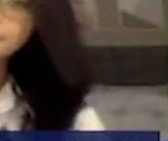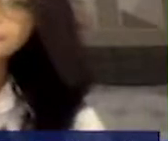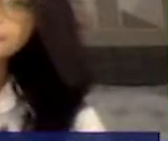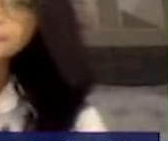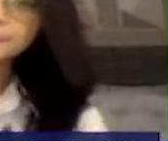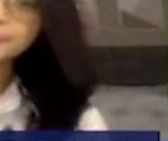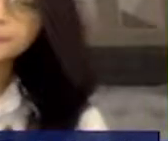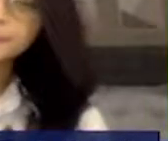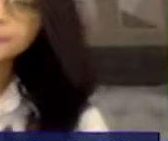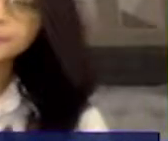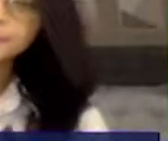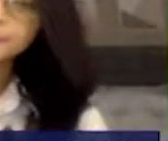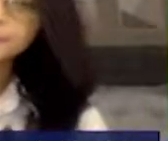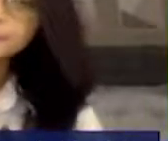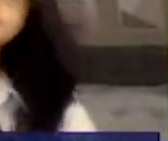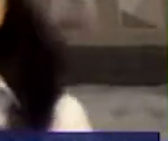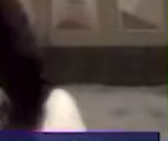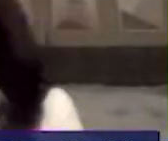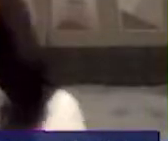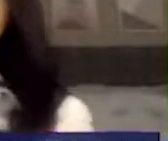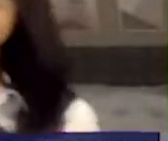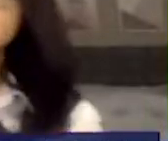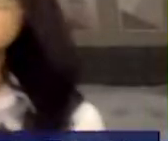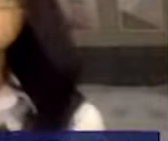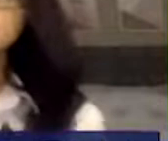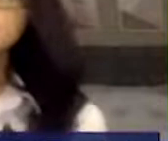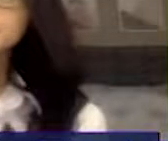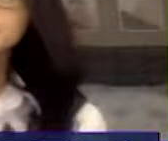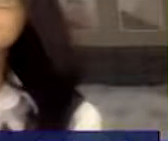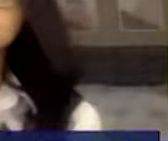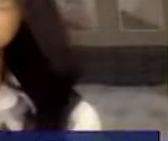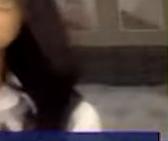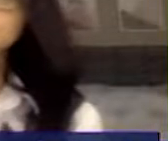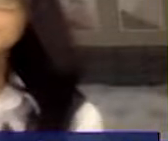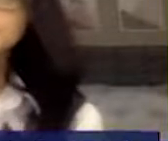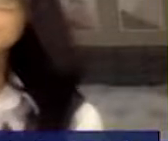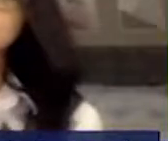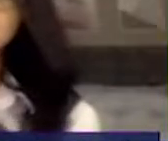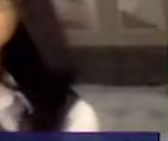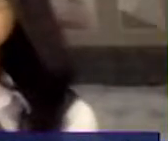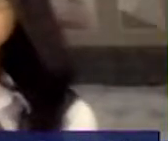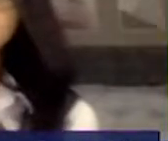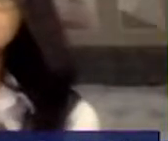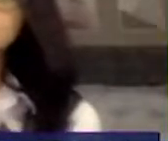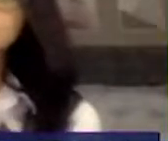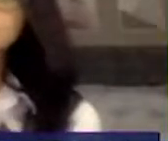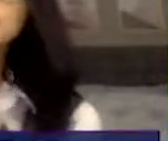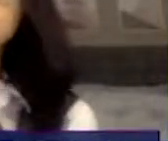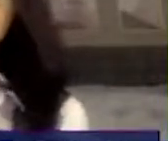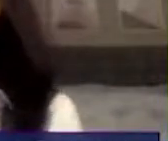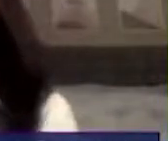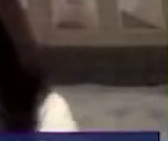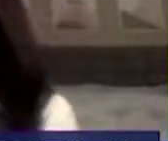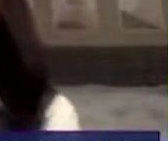semoga ini menjadi bahan referensi juga untuk pengembangan kurikulum darurat kedepannya di sekolah-sekolah di Indonesia terima kasih sekali lagi